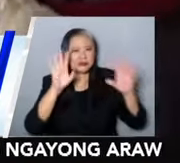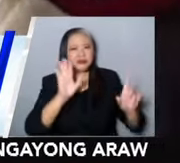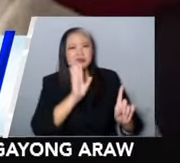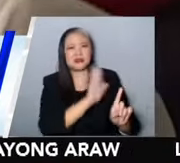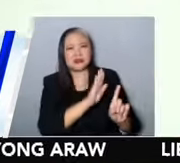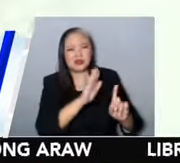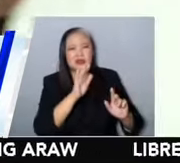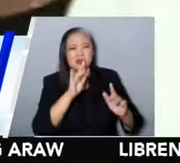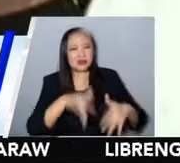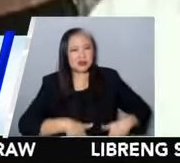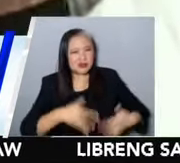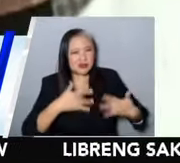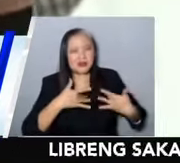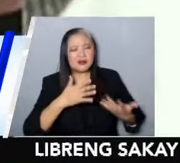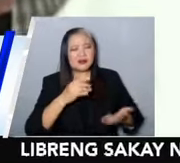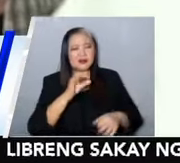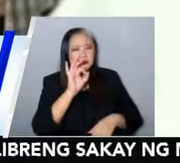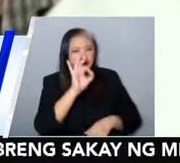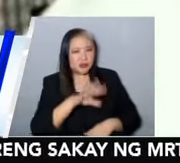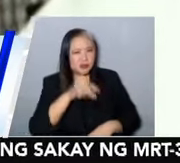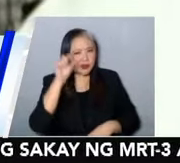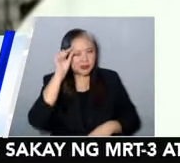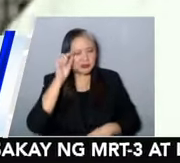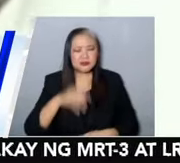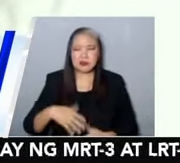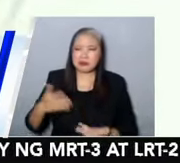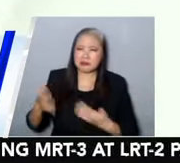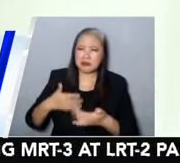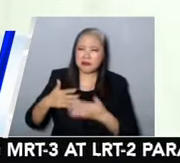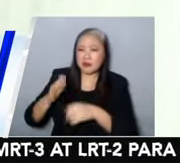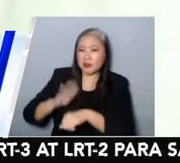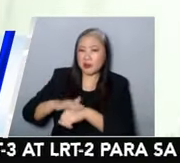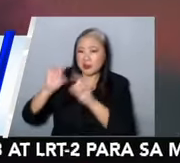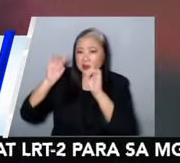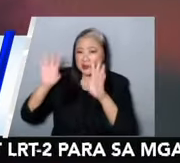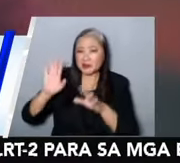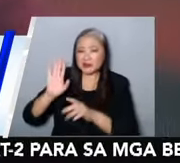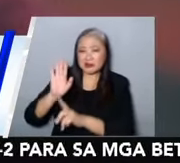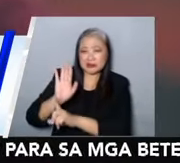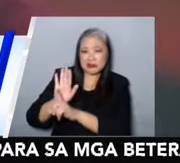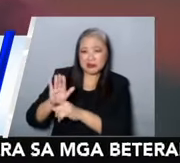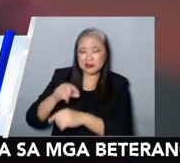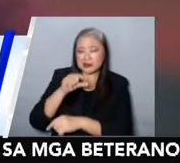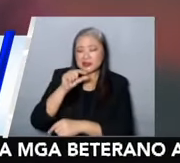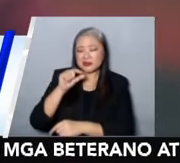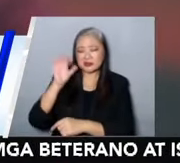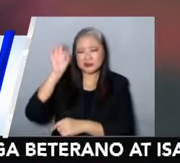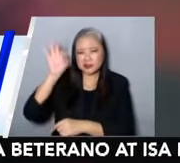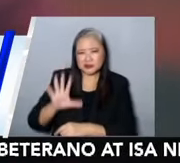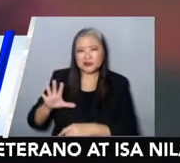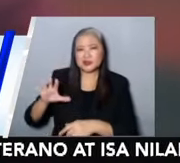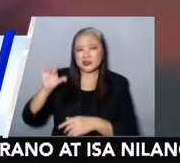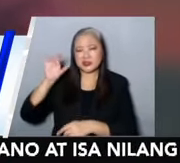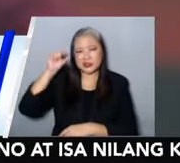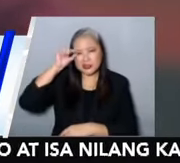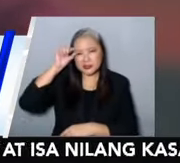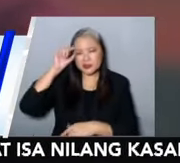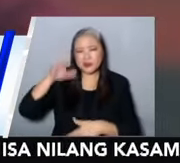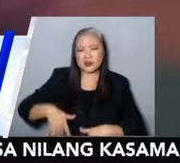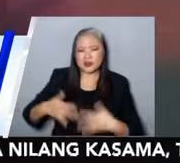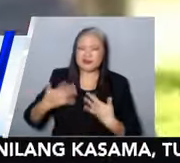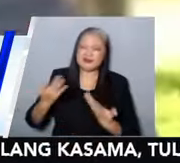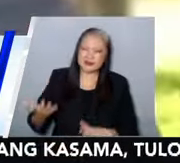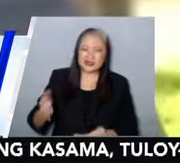Well, may banta man o wala sa kanyang buhay, batas yan. You cannot hide the long arm of the